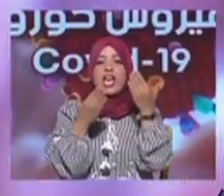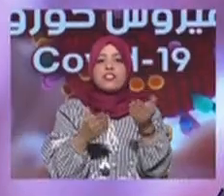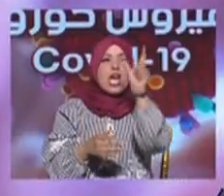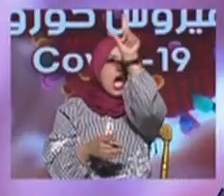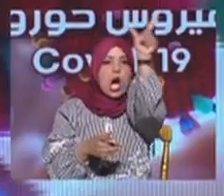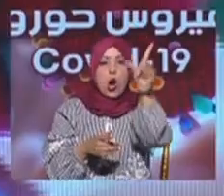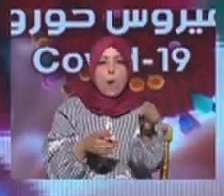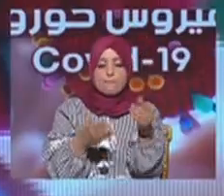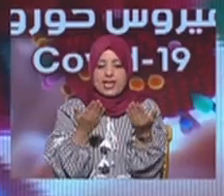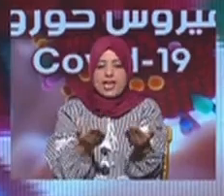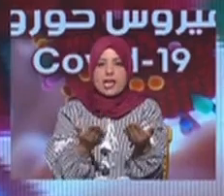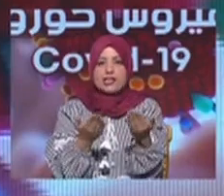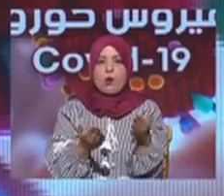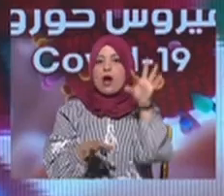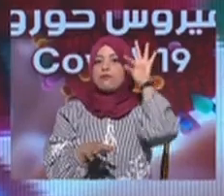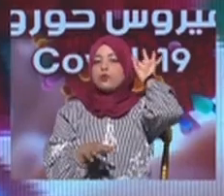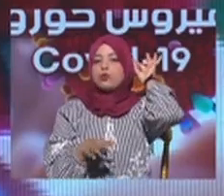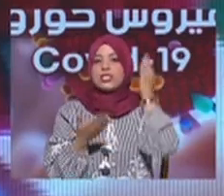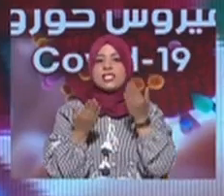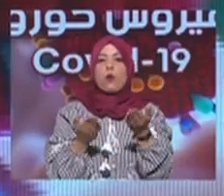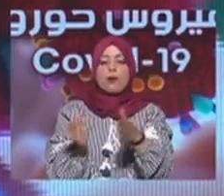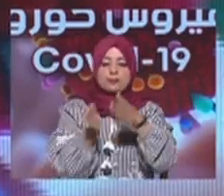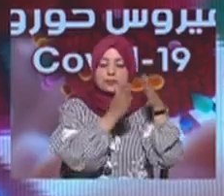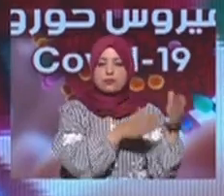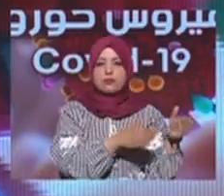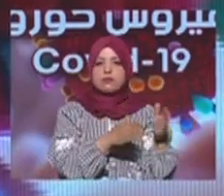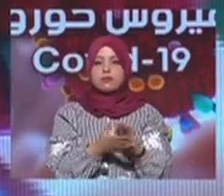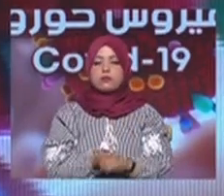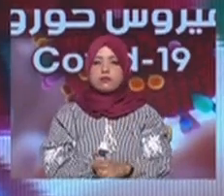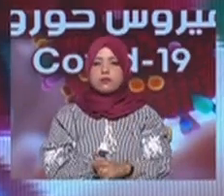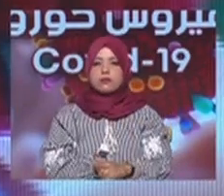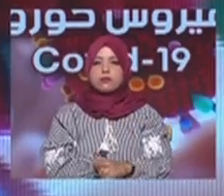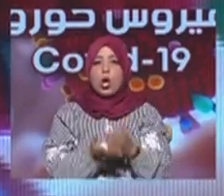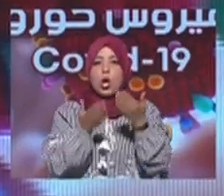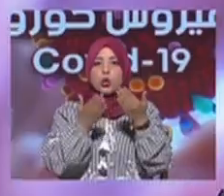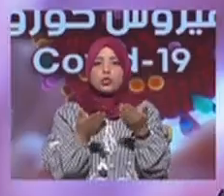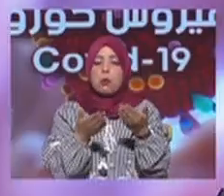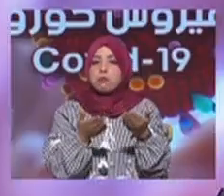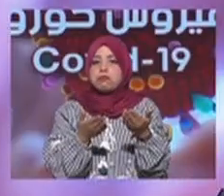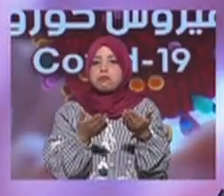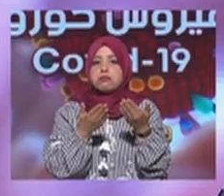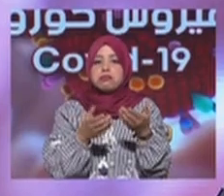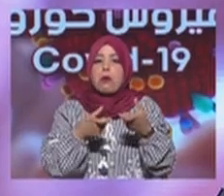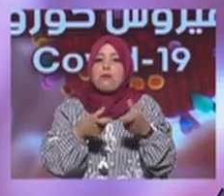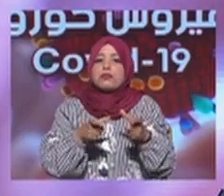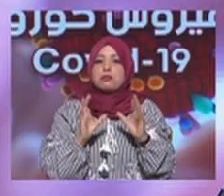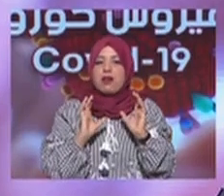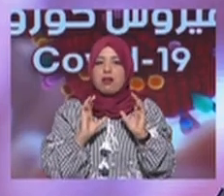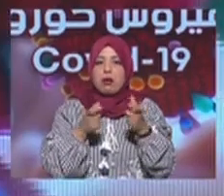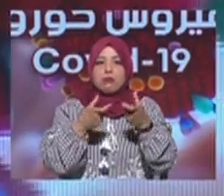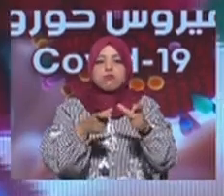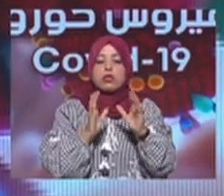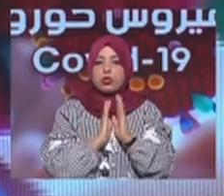الافقيه اللي هي موجوده عندنا. دونك وهي كان بالزهره جات من برا، كان لا مش